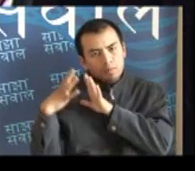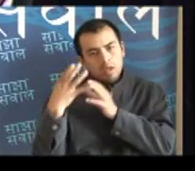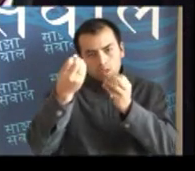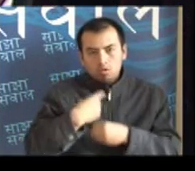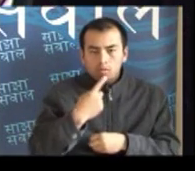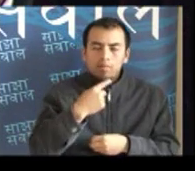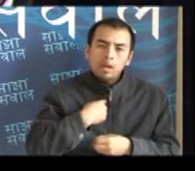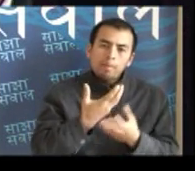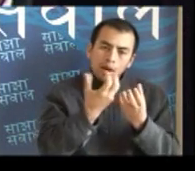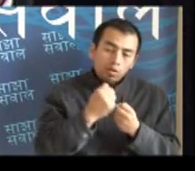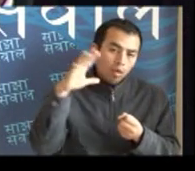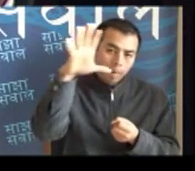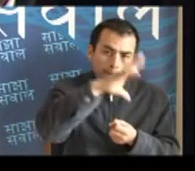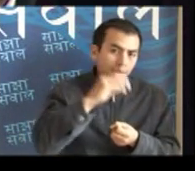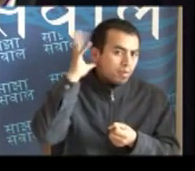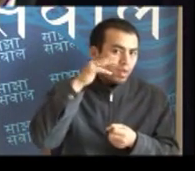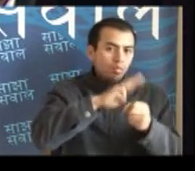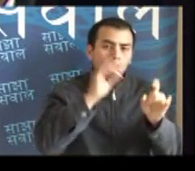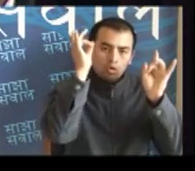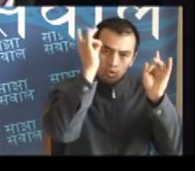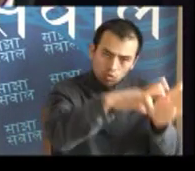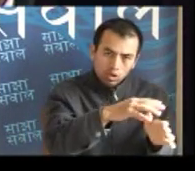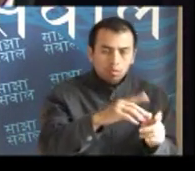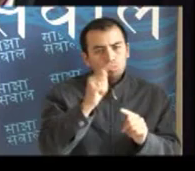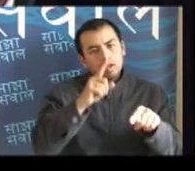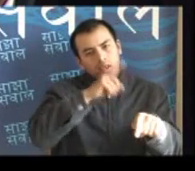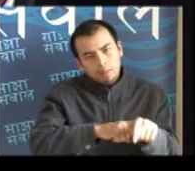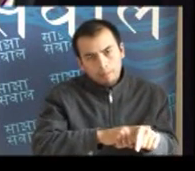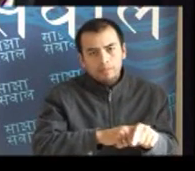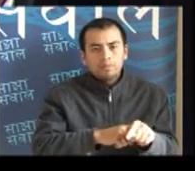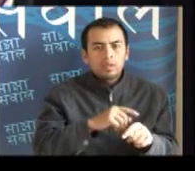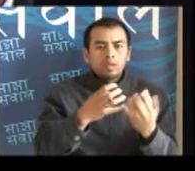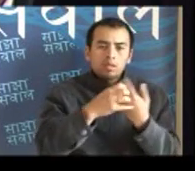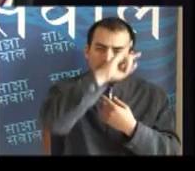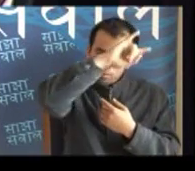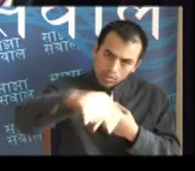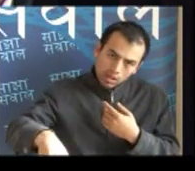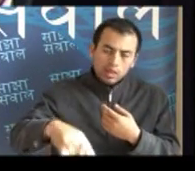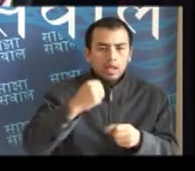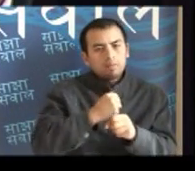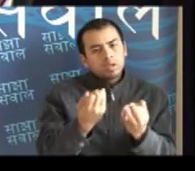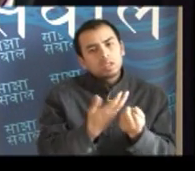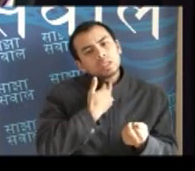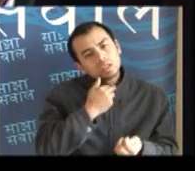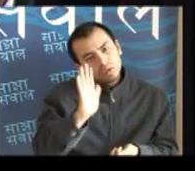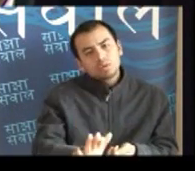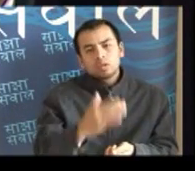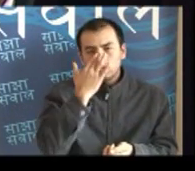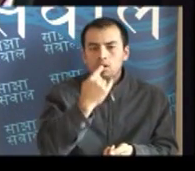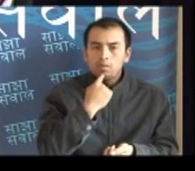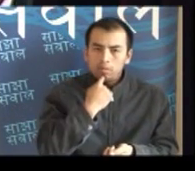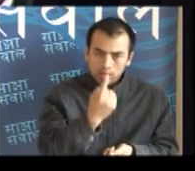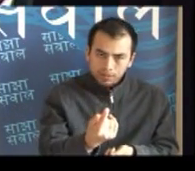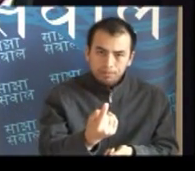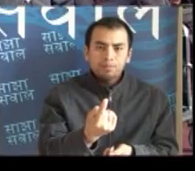खण्डमा मलाई प्राप्त हुने विदेशका सम्पूर्ण खालका अवसरहरूलाई छोडेर म कुनै पनि बेला यो राज्यमा फर्किएर काम गर्न अत्यन्तै इच्छुक छु, किनकि